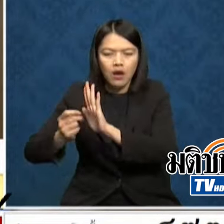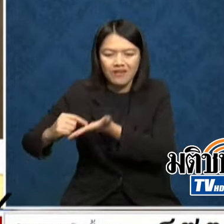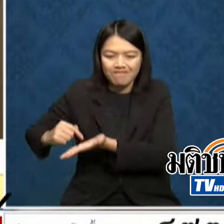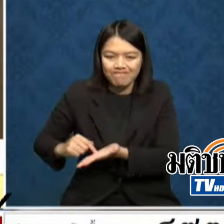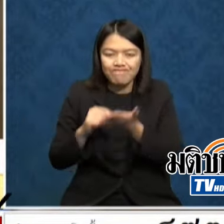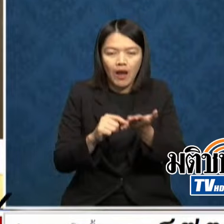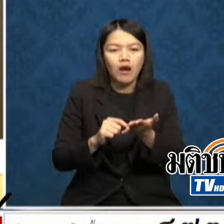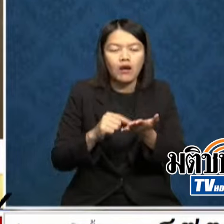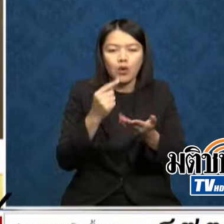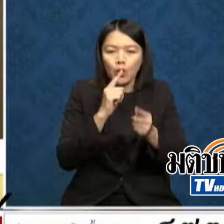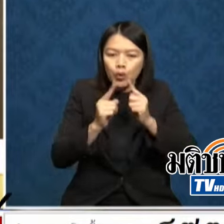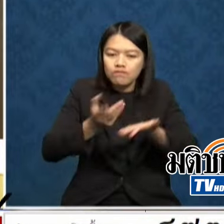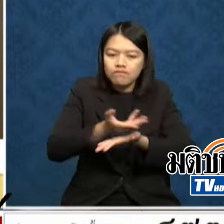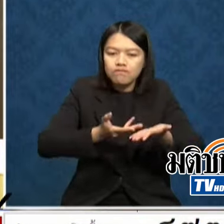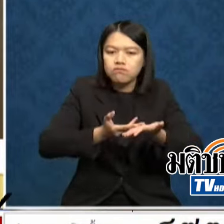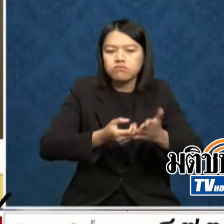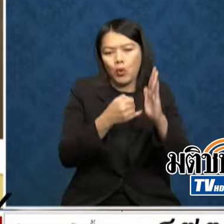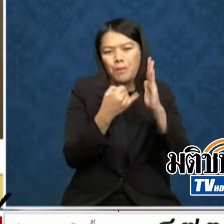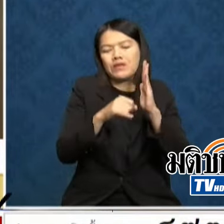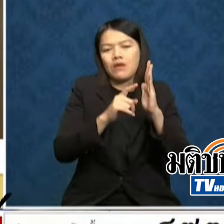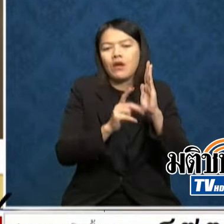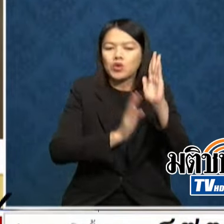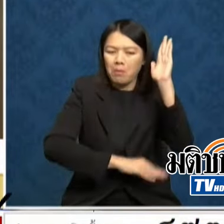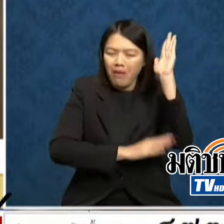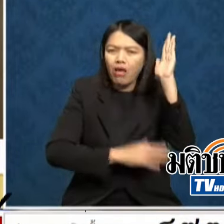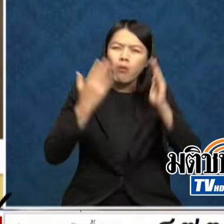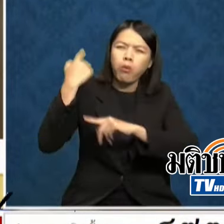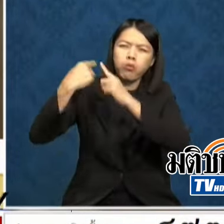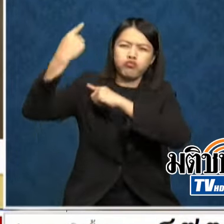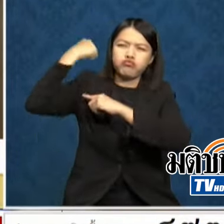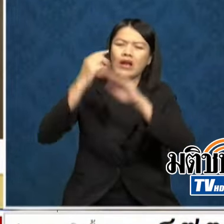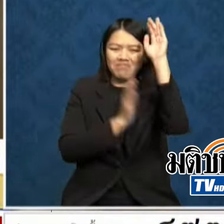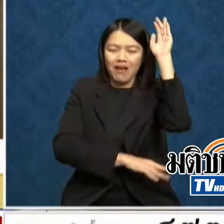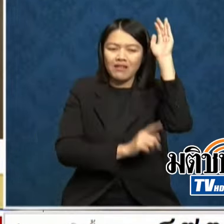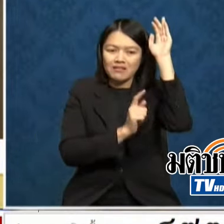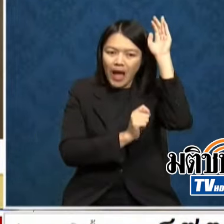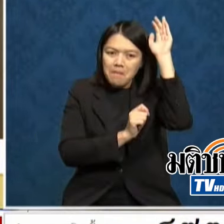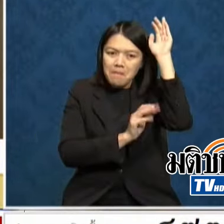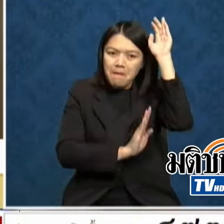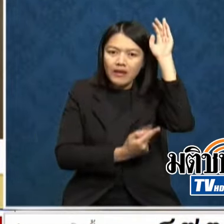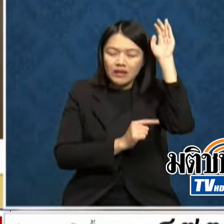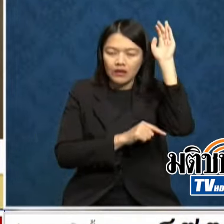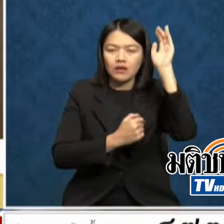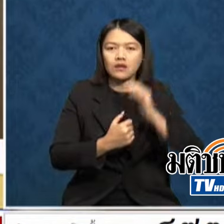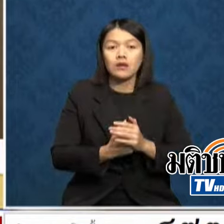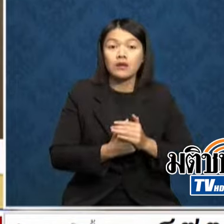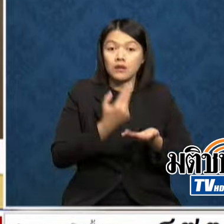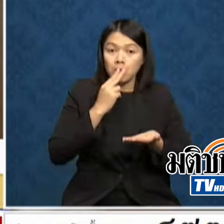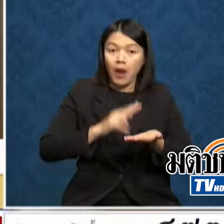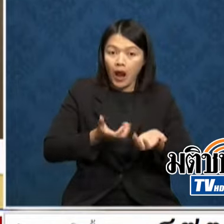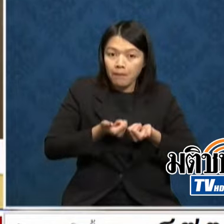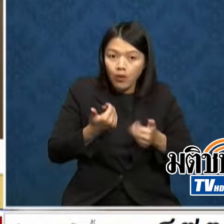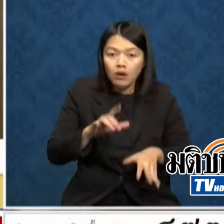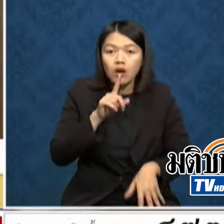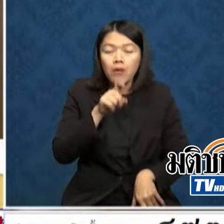ำเรื่องเกี่ยวกับความคืบหน้าคดีตากใบเข้ากรรมาธิการแล้วไม่แน่ใจว่าท่านประธานได้รับหนังสือหรือยังนะครับ